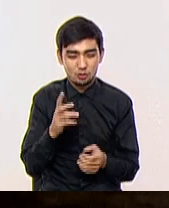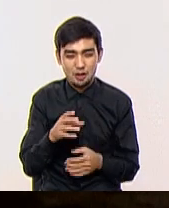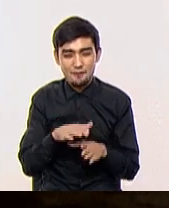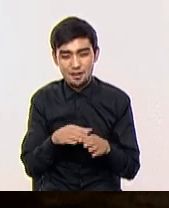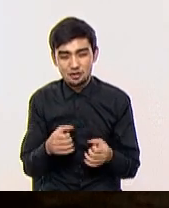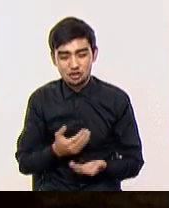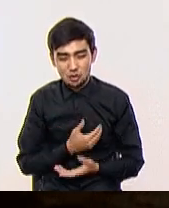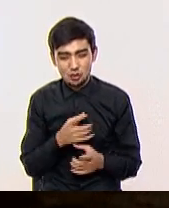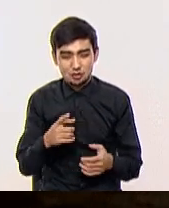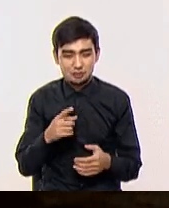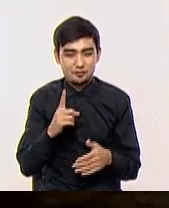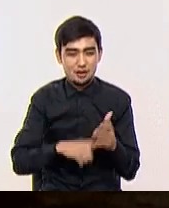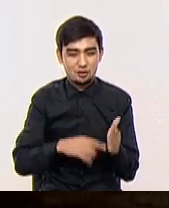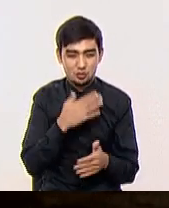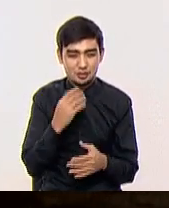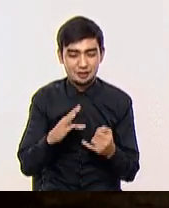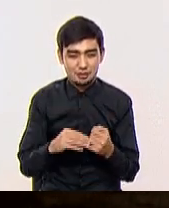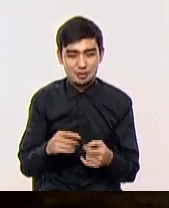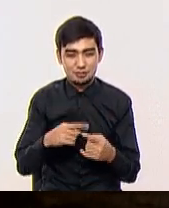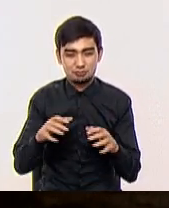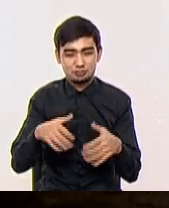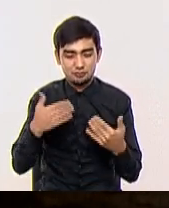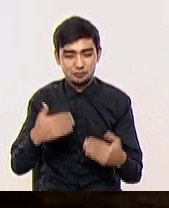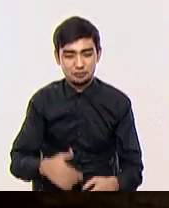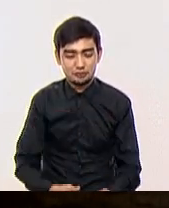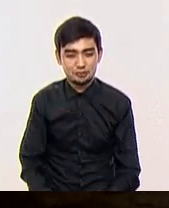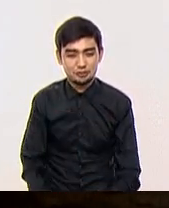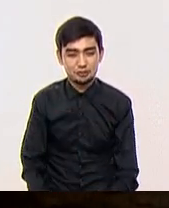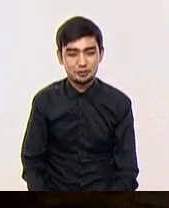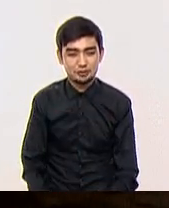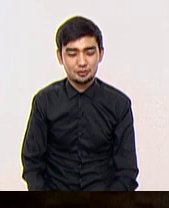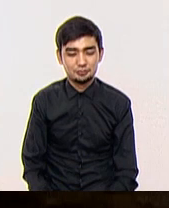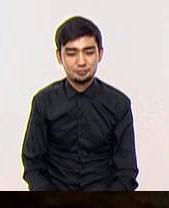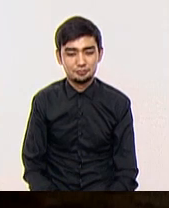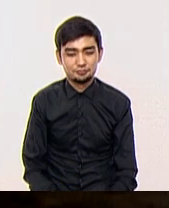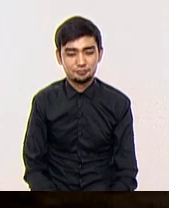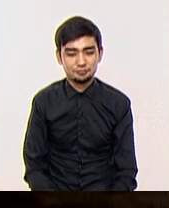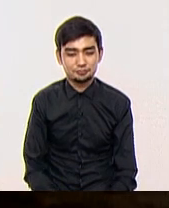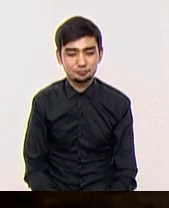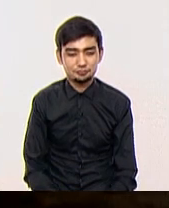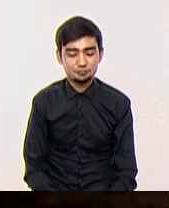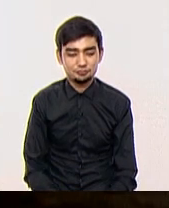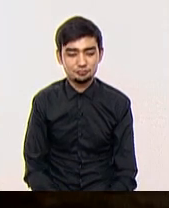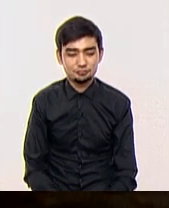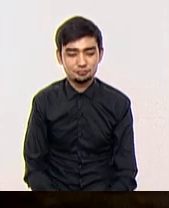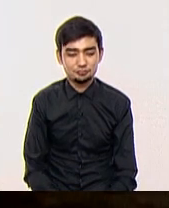власти особо и не надеются. Землю бы вернули. Анастасия Новикова, Дарын Абдиев, Абзал Турабеков, Информбюро Шымкент.